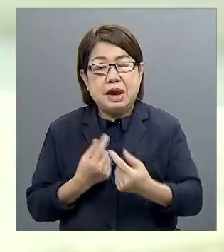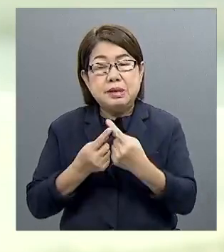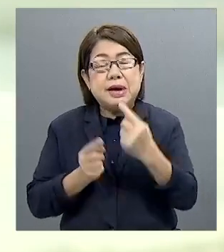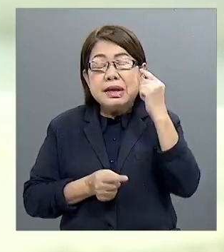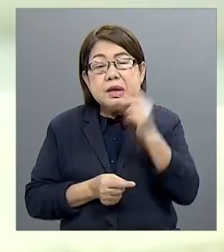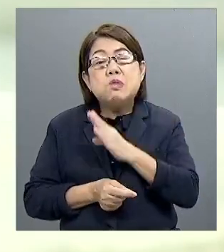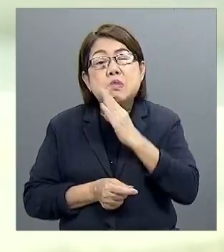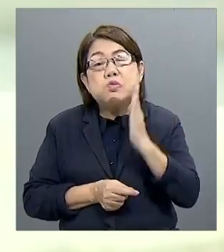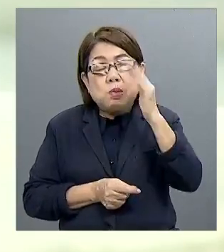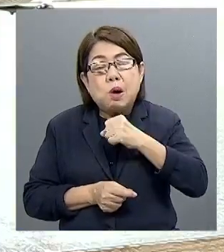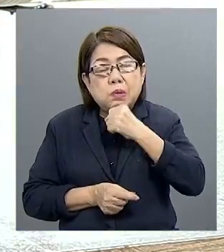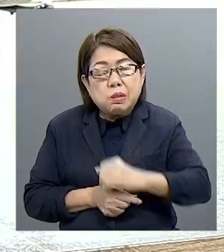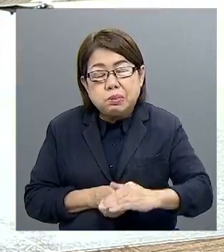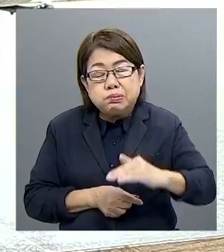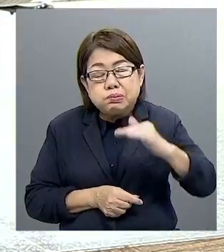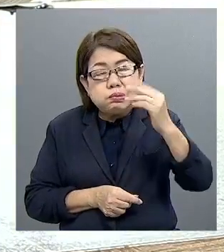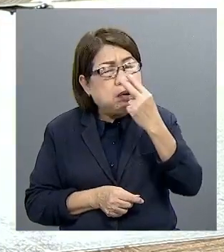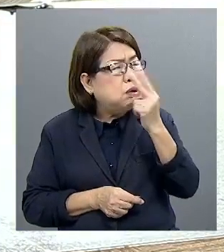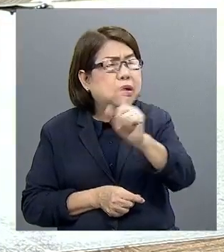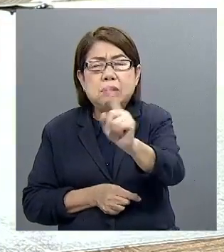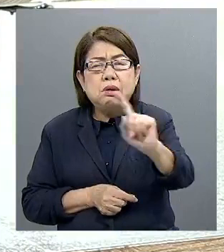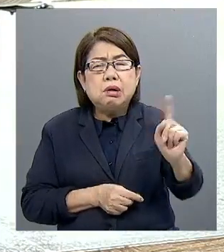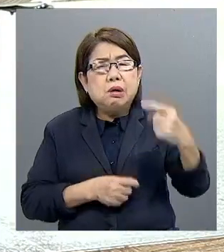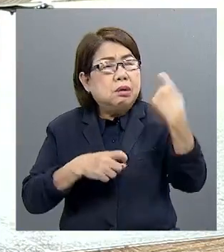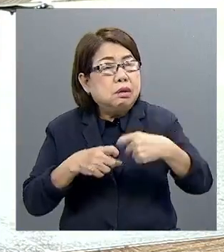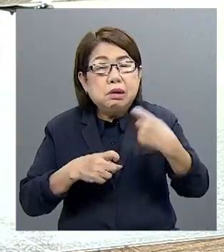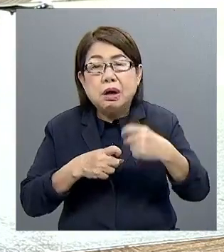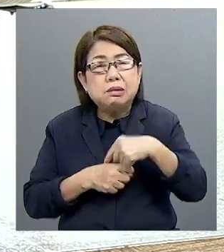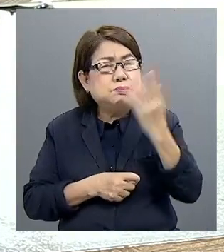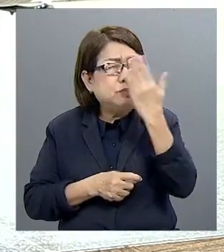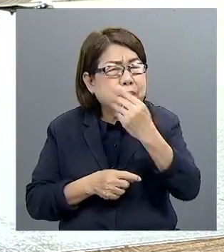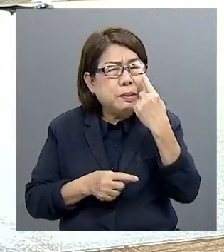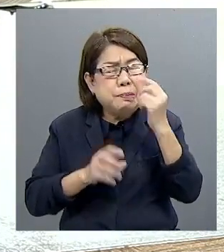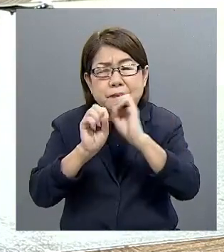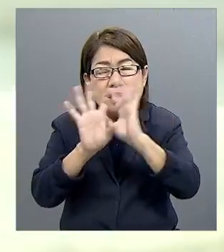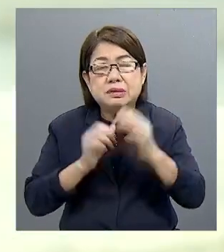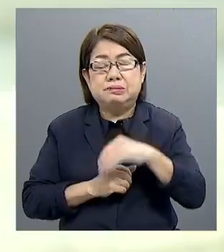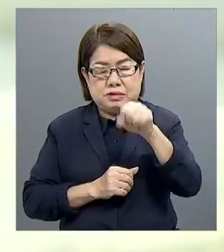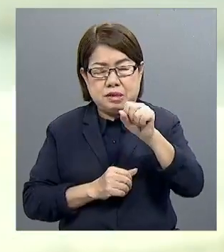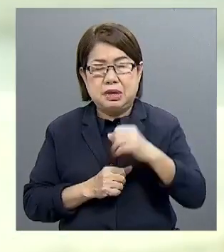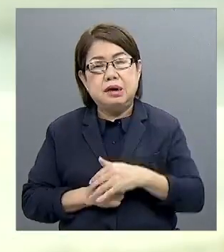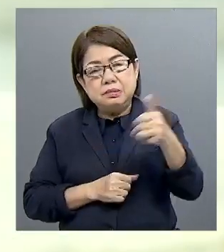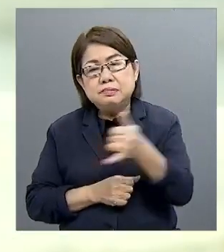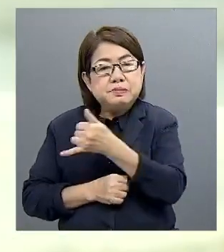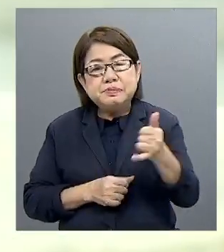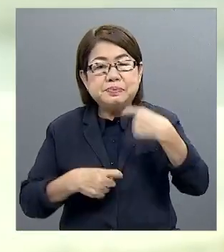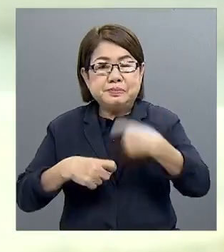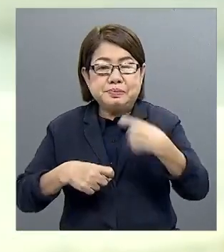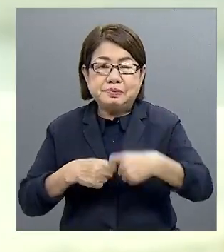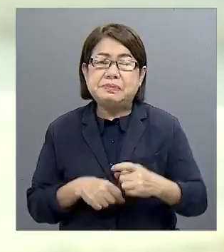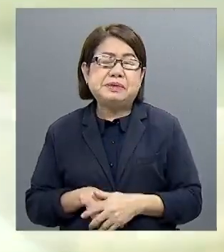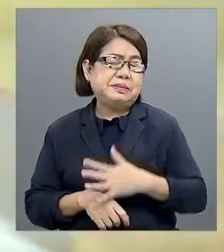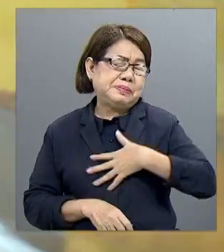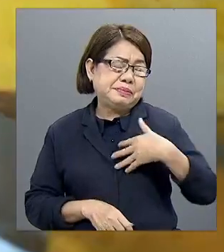ม่เห็นไปเที่ยวไหนมองก็ไม่สวยแล้วชีวิตมันก็ดูแบบ ลำบากเราก็จะไปไหนลำบาก ชีวิตมันดูแบบเศร้าไปเลยนะครับเพราะฉะนั้นฟักทองนี่